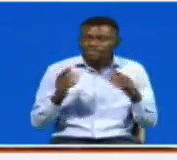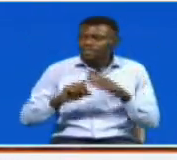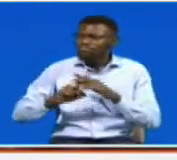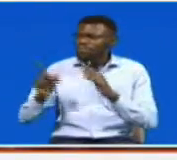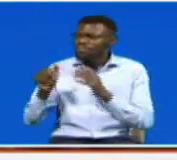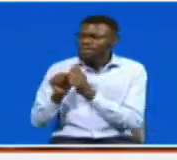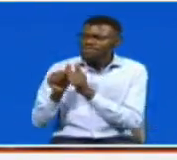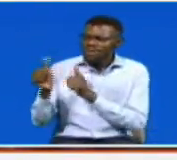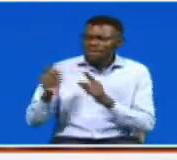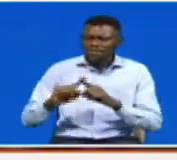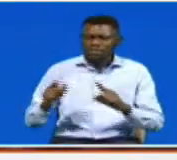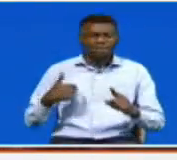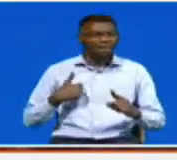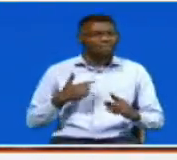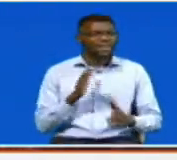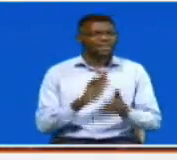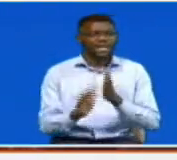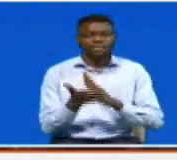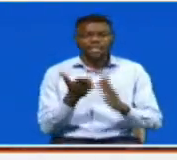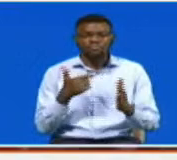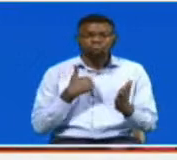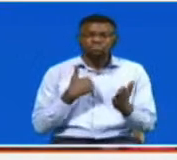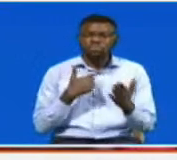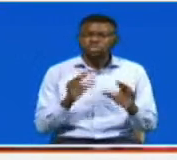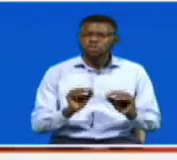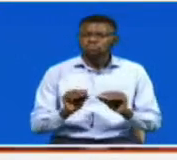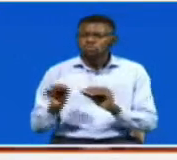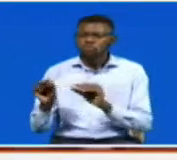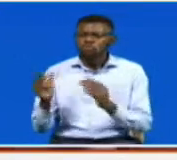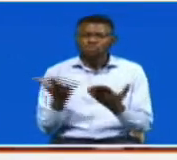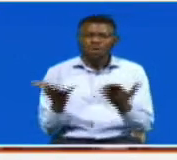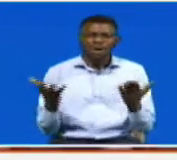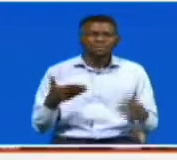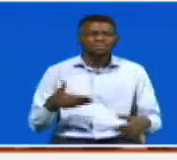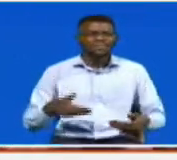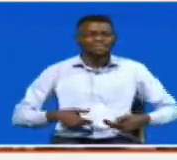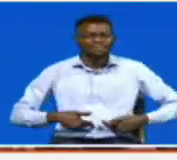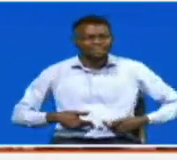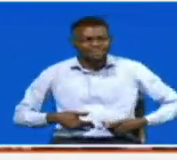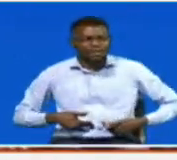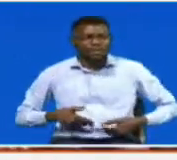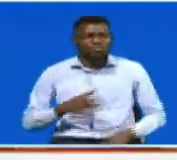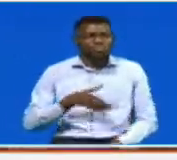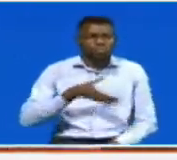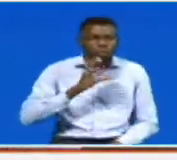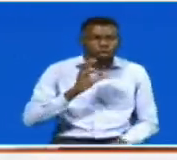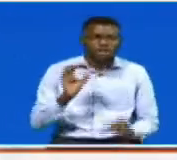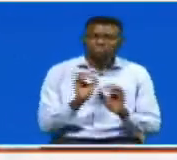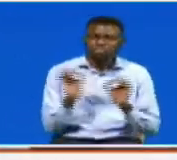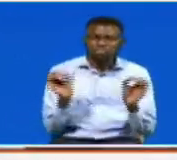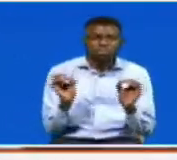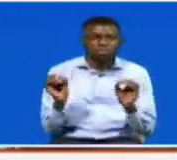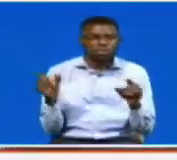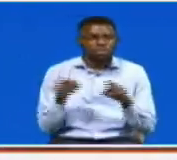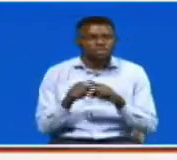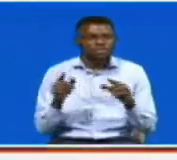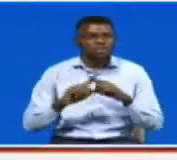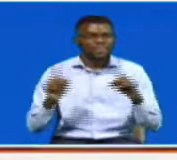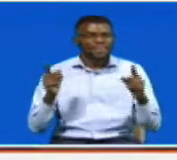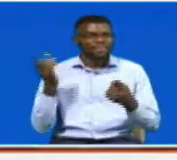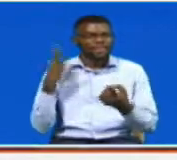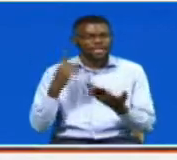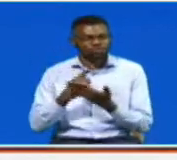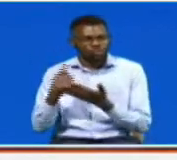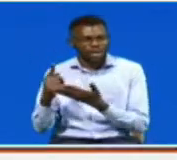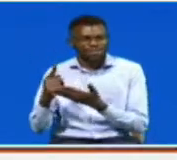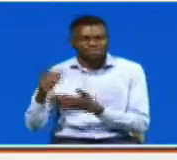acha chochote. Tasimama wapi? Njia niko naye. Maji hatuwezi kupata. Haya yanajiri wiki moja baada ya